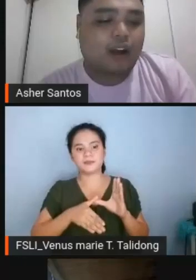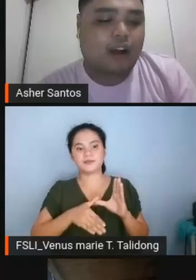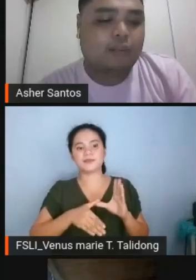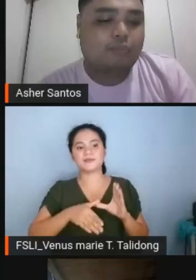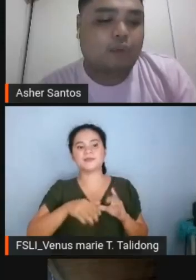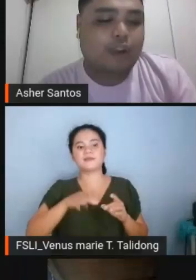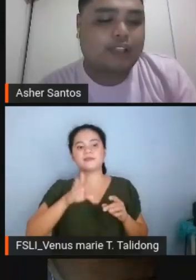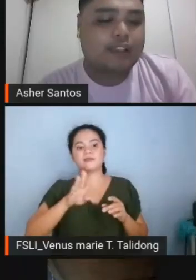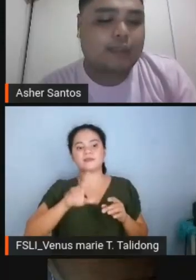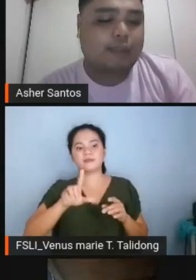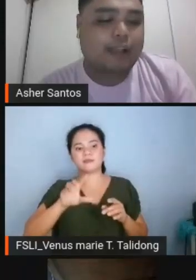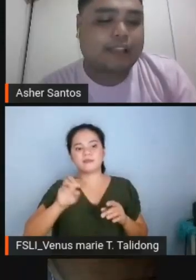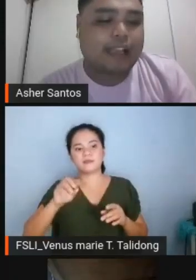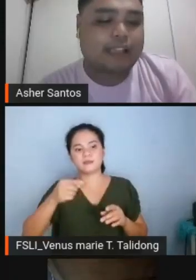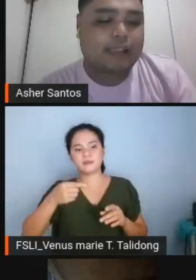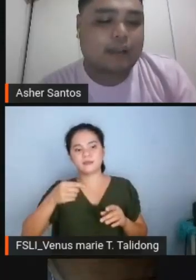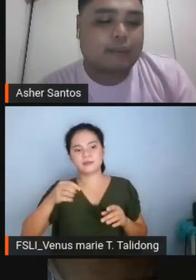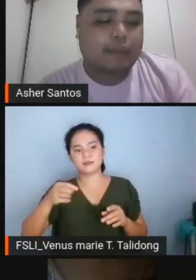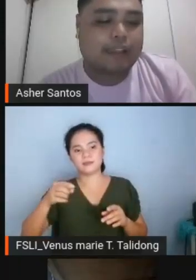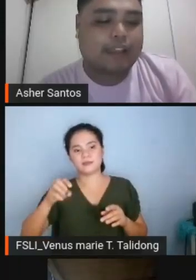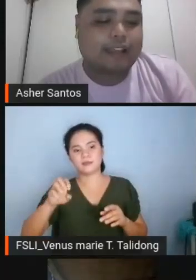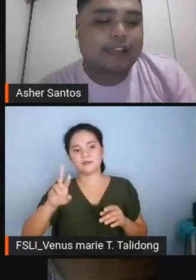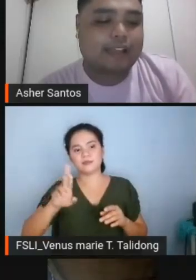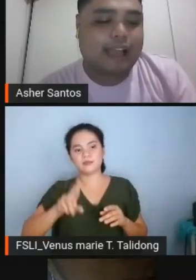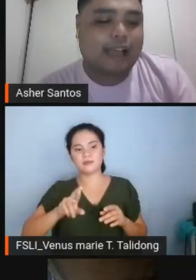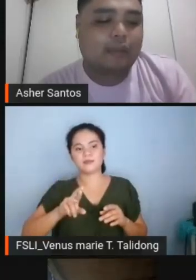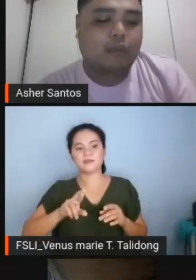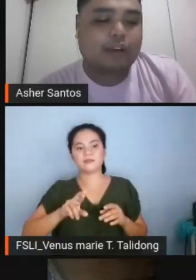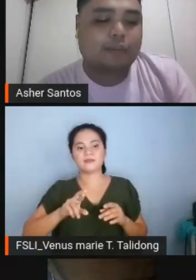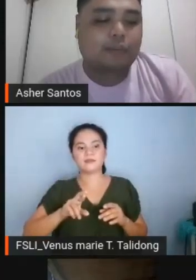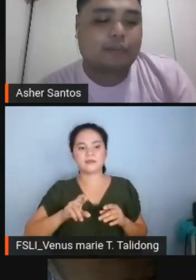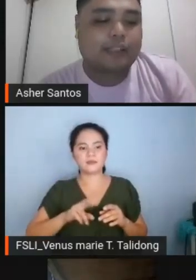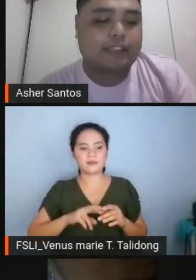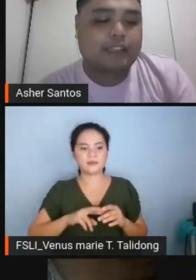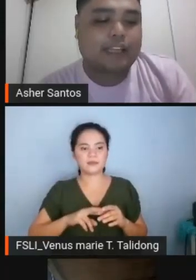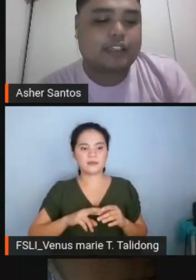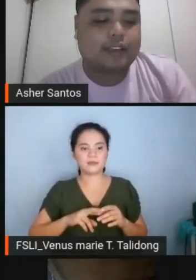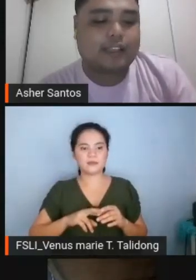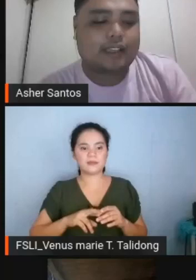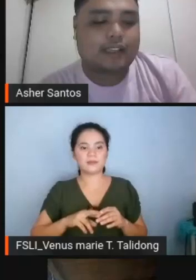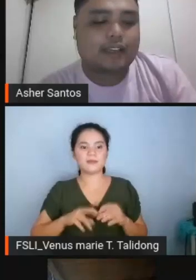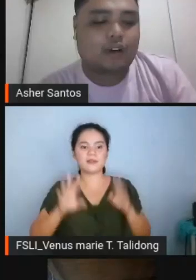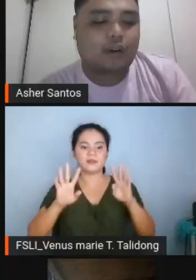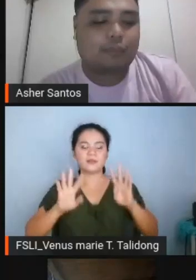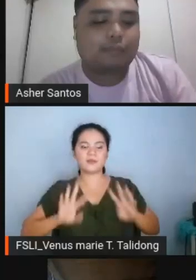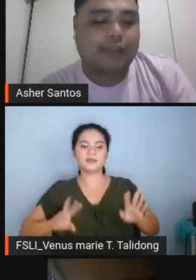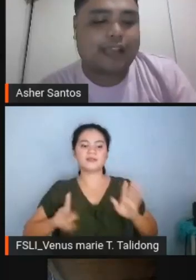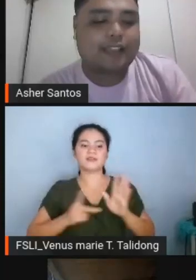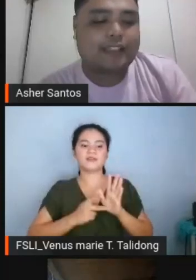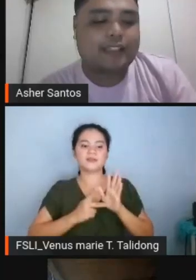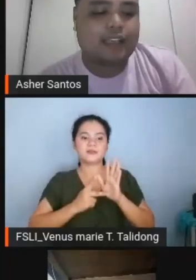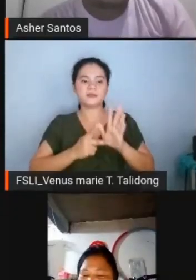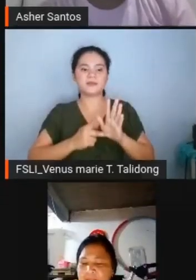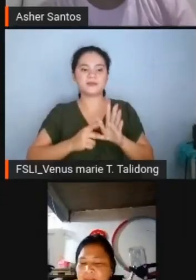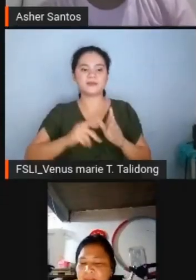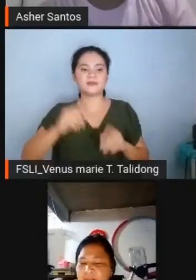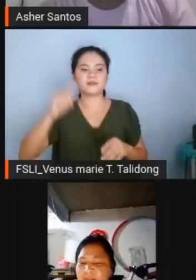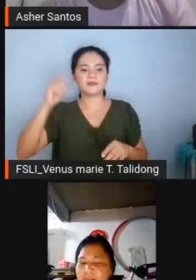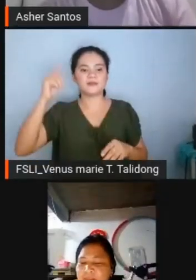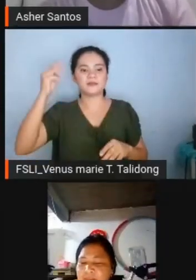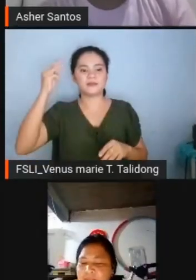ay On Point the Podcast. Pagkikan natin ang wonderful presentation ni Ginoon Franz